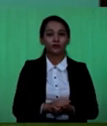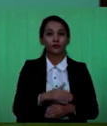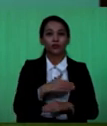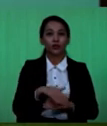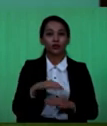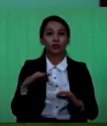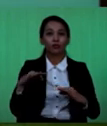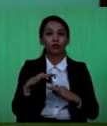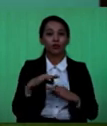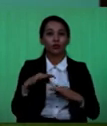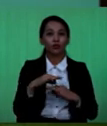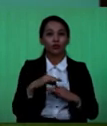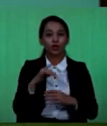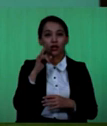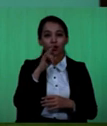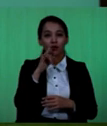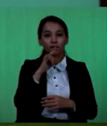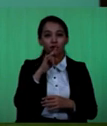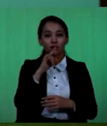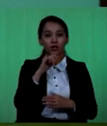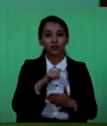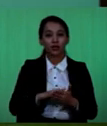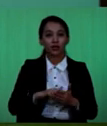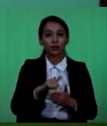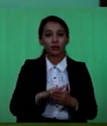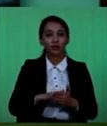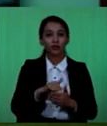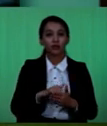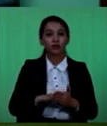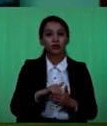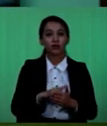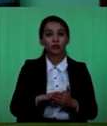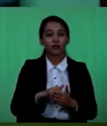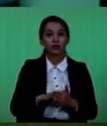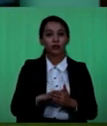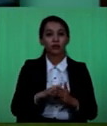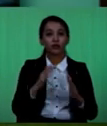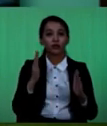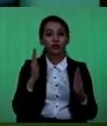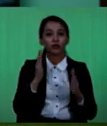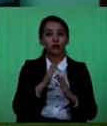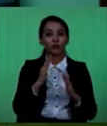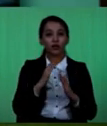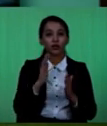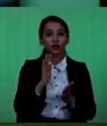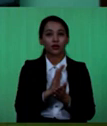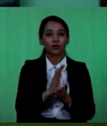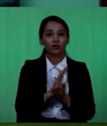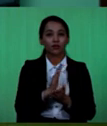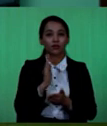Ko'chadagi avtomobillar neftdan olingan benzin yoki tabiiy gaz hisobiga